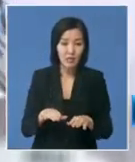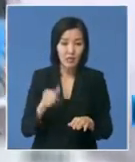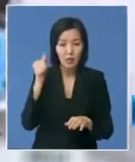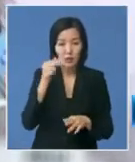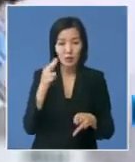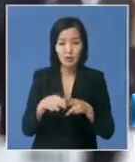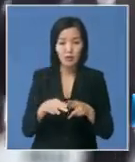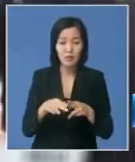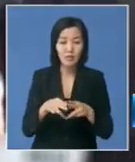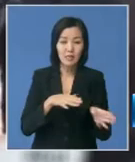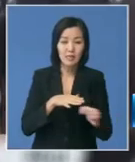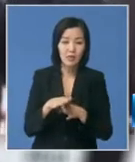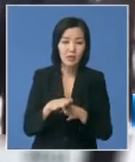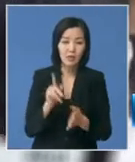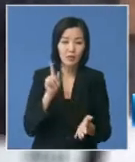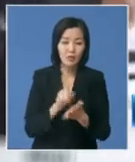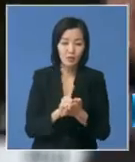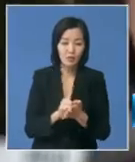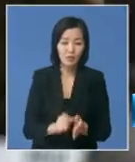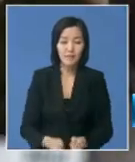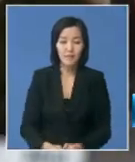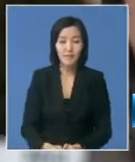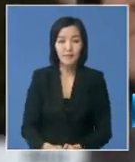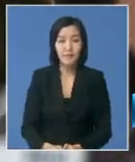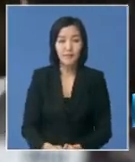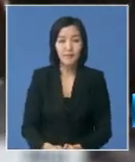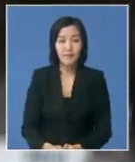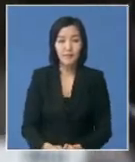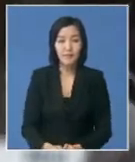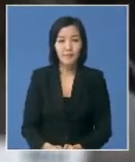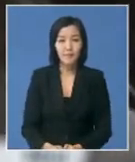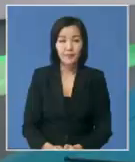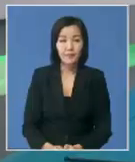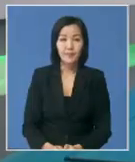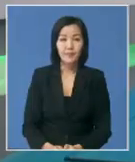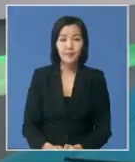асуы шарт. Топтаманы ғаламтор ақпараттарымен дайындаған Камшат Мұхамеджан, Жетісу телеарнасы.